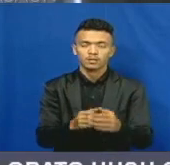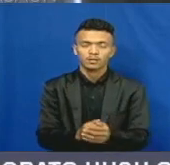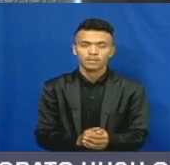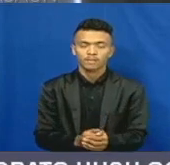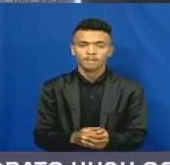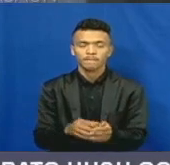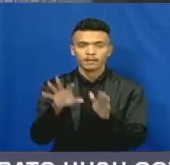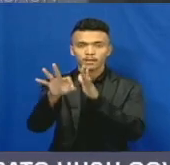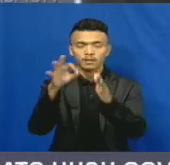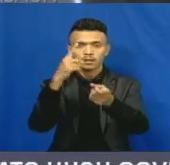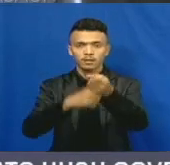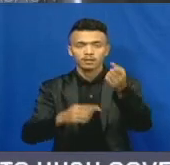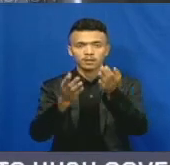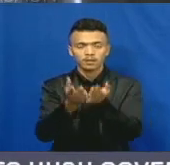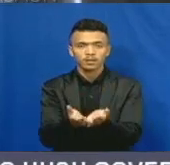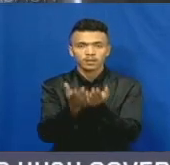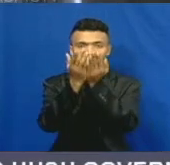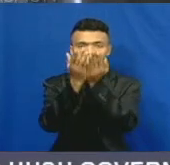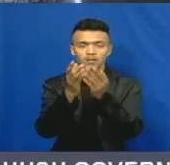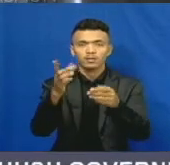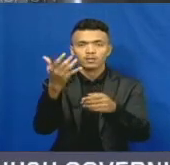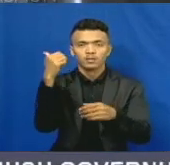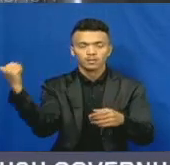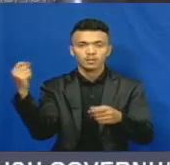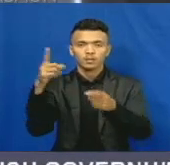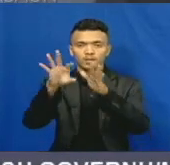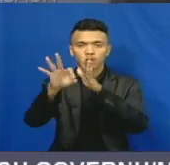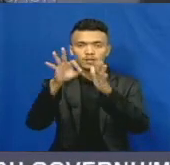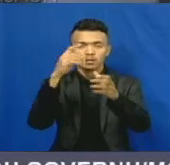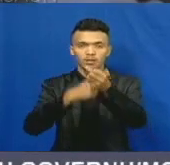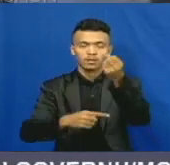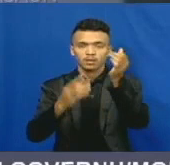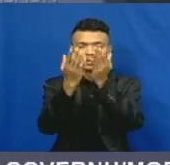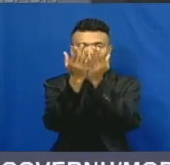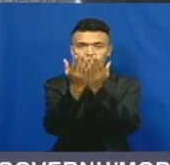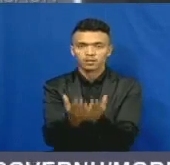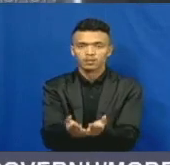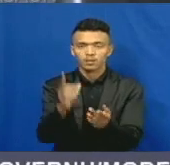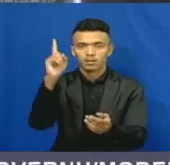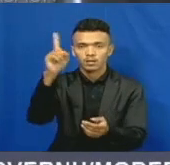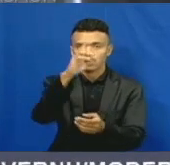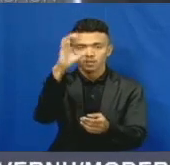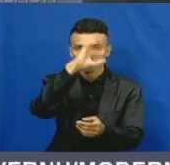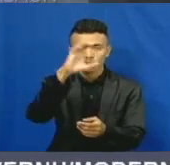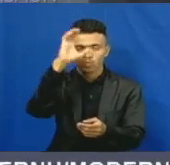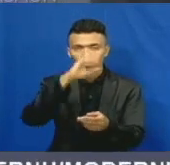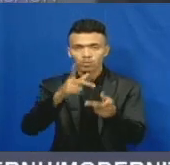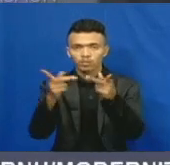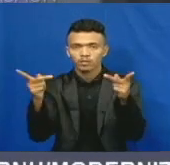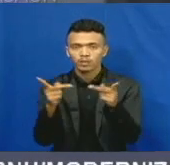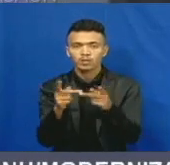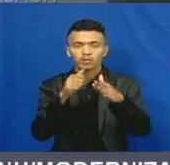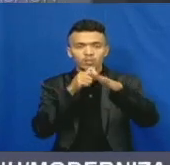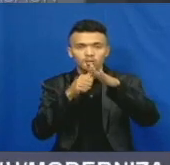balung hetangkane kamang no balung hetangkane torong. Ida ida buka fatin helik sirene